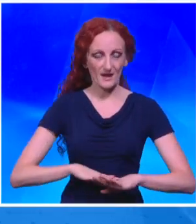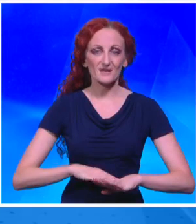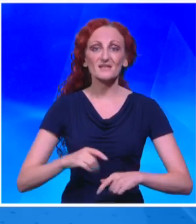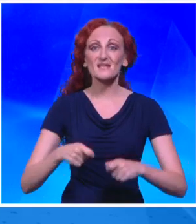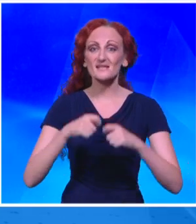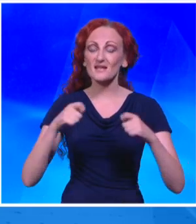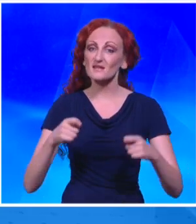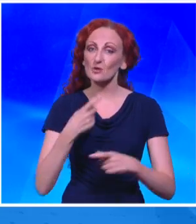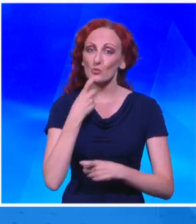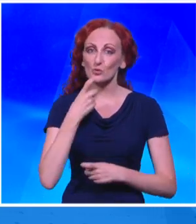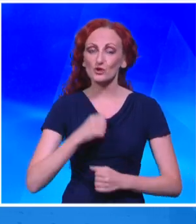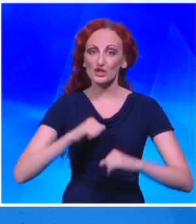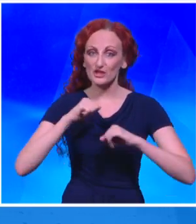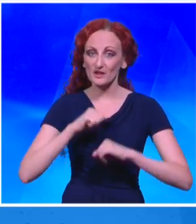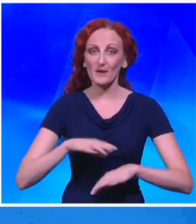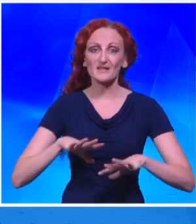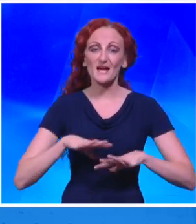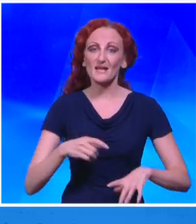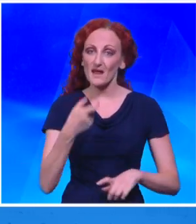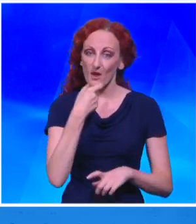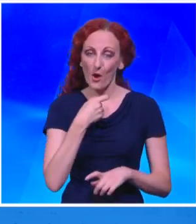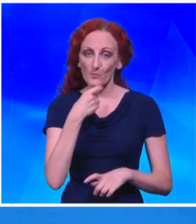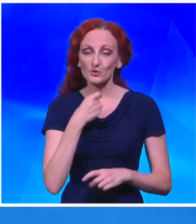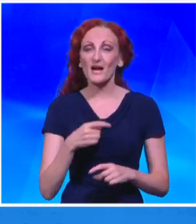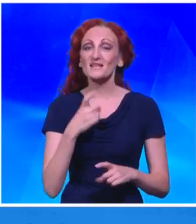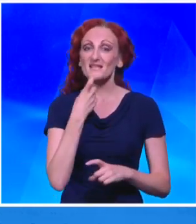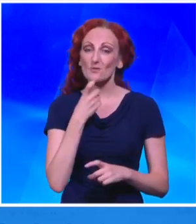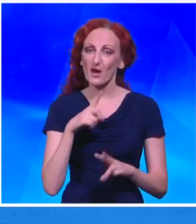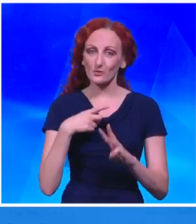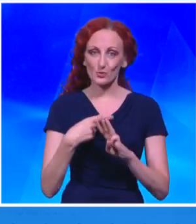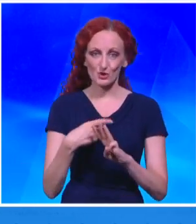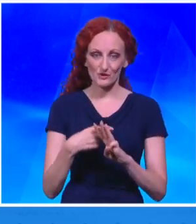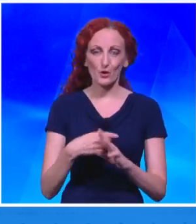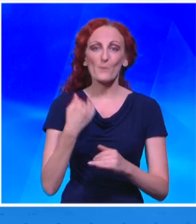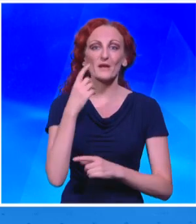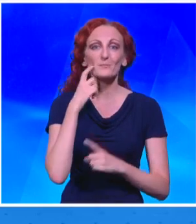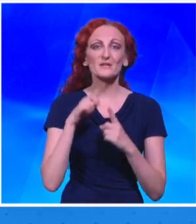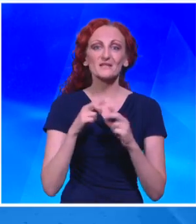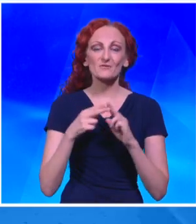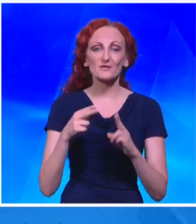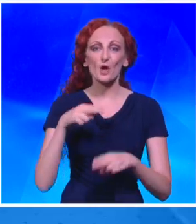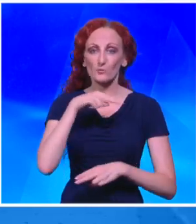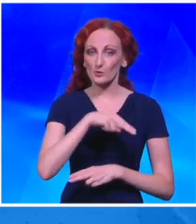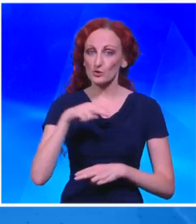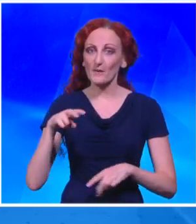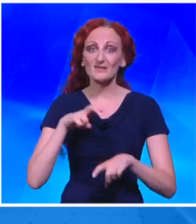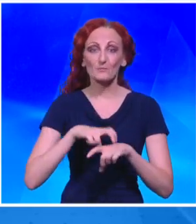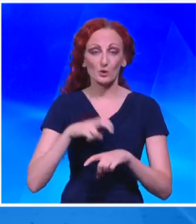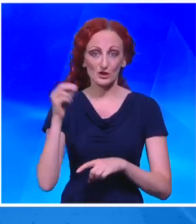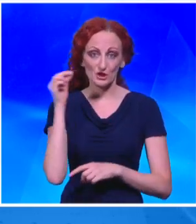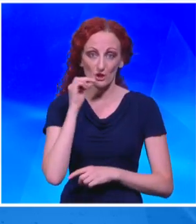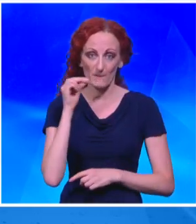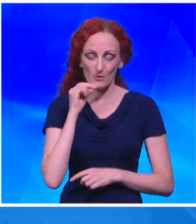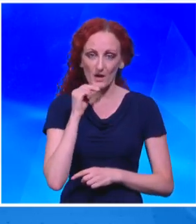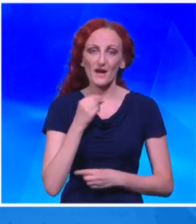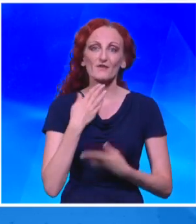дългогодишния кмет на град Монтана Златко Живков. Пред BTV от Продължаваме промяната Демократична България пък